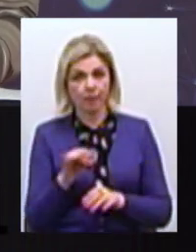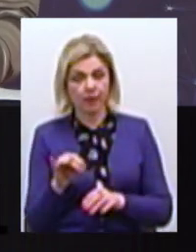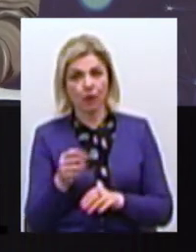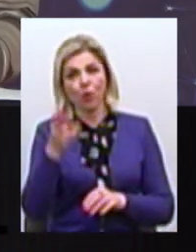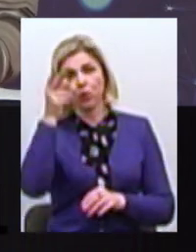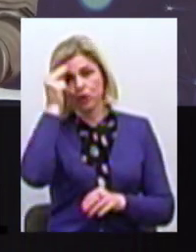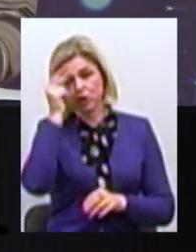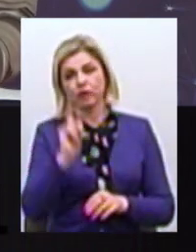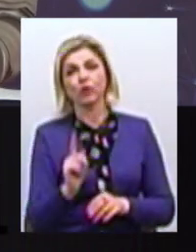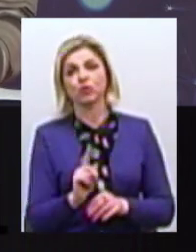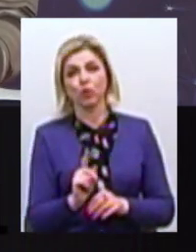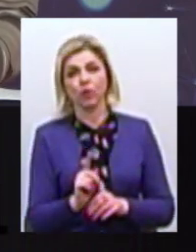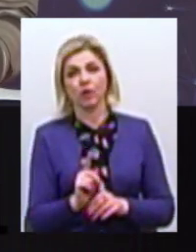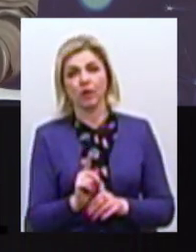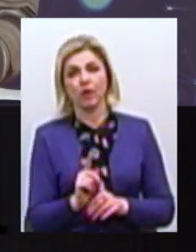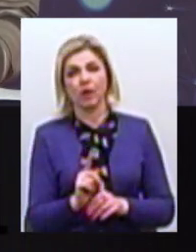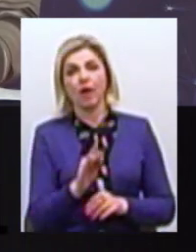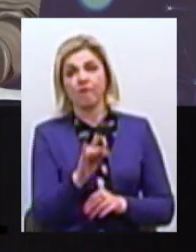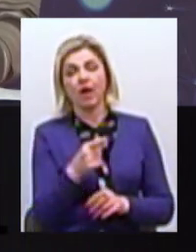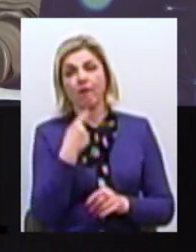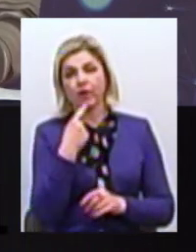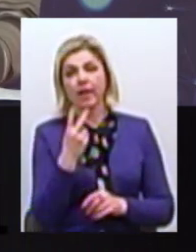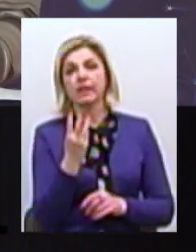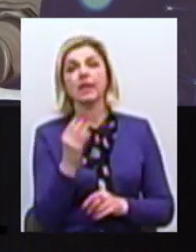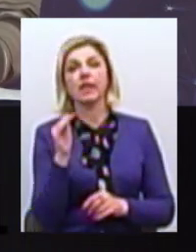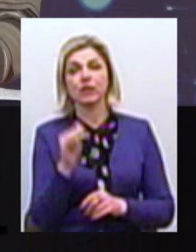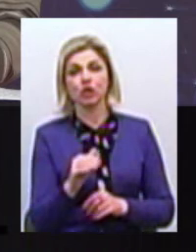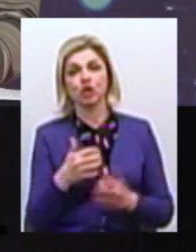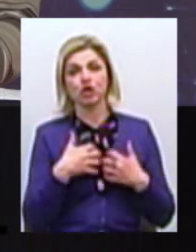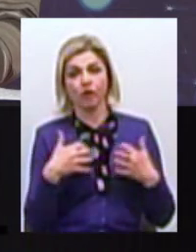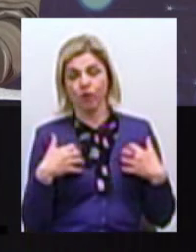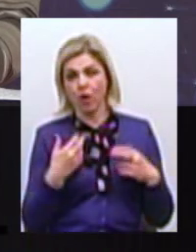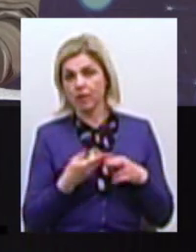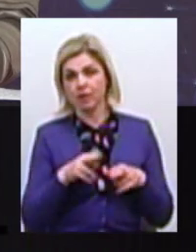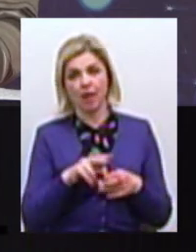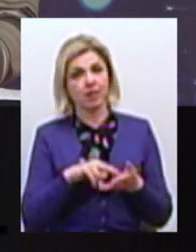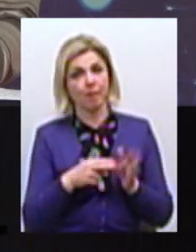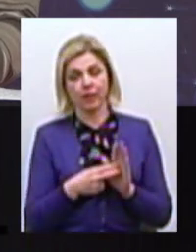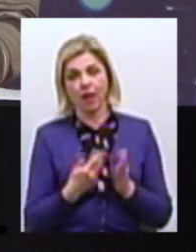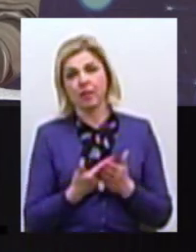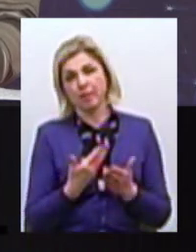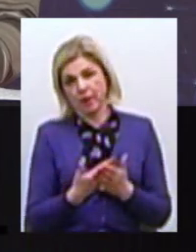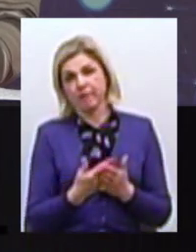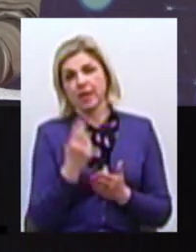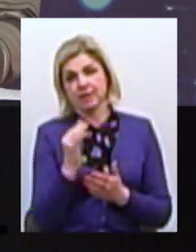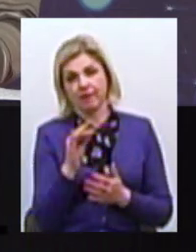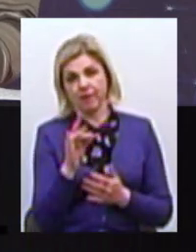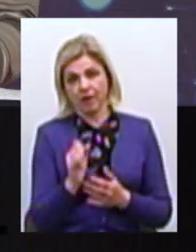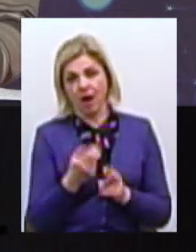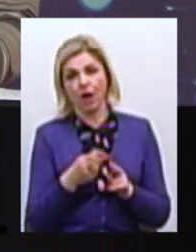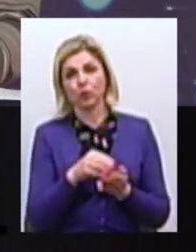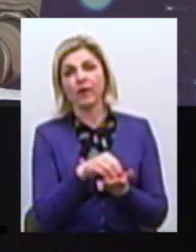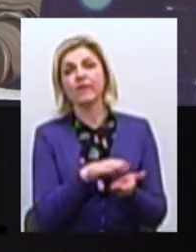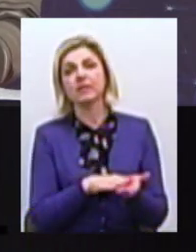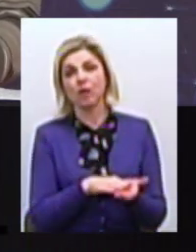Учесть то, что вы озвучиваете 3 с чем-то тысячи животных, это не план, это ориентировочная расчетная цифра, которая зафиксирована